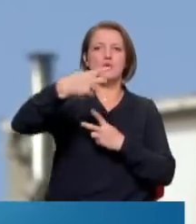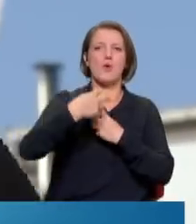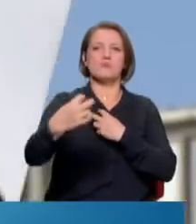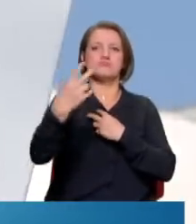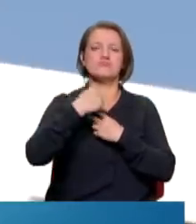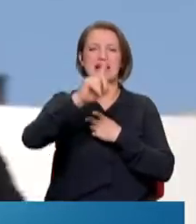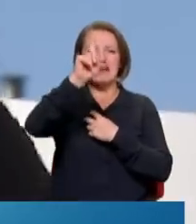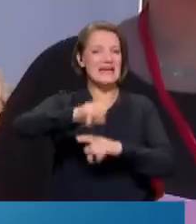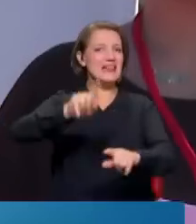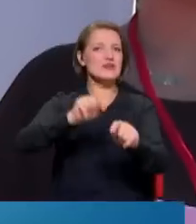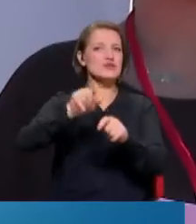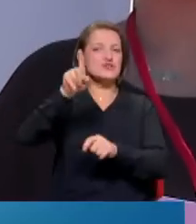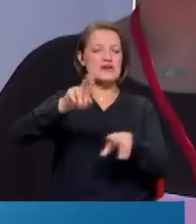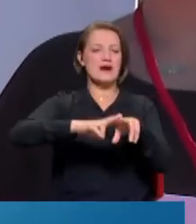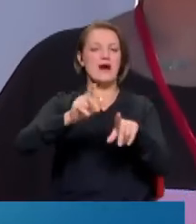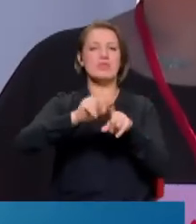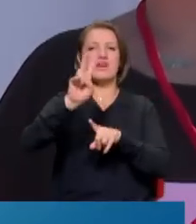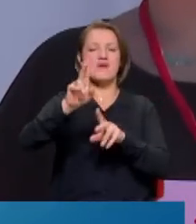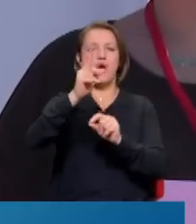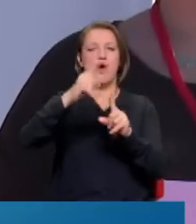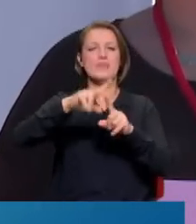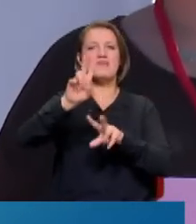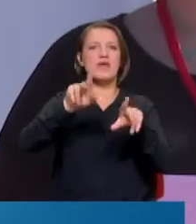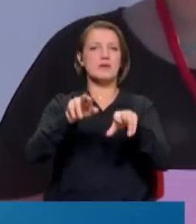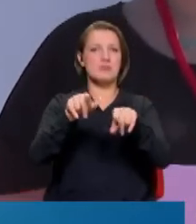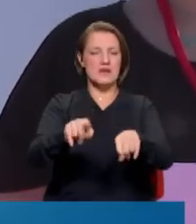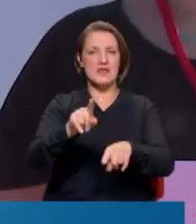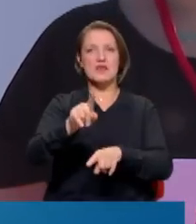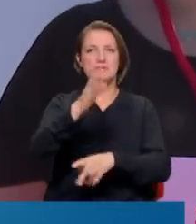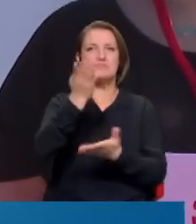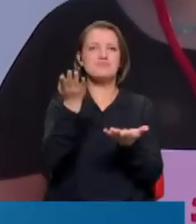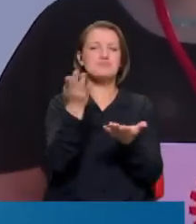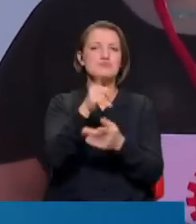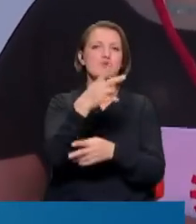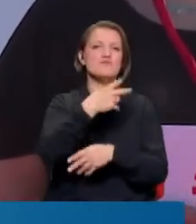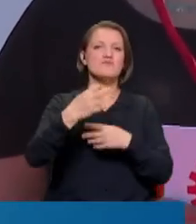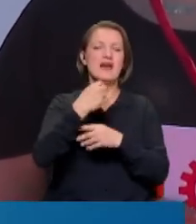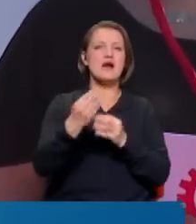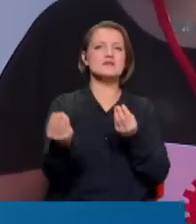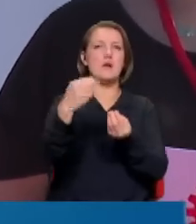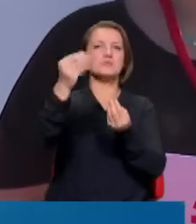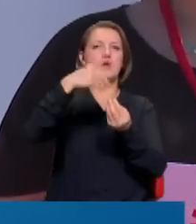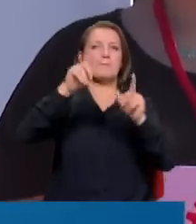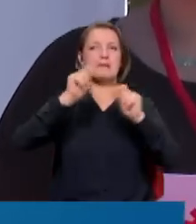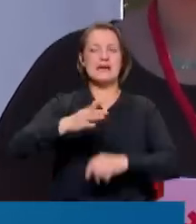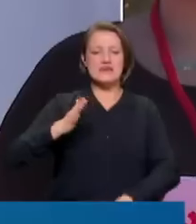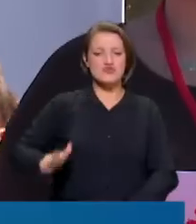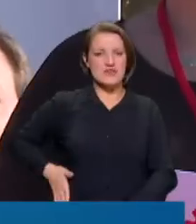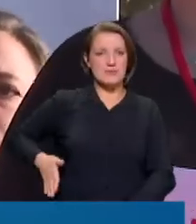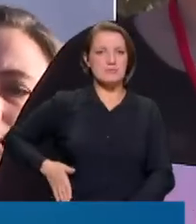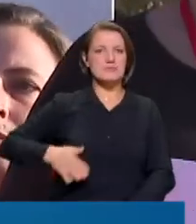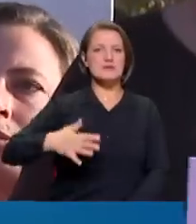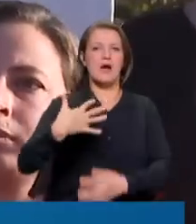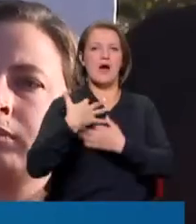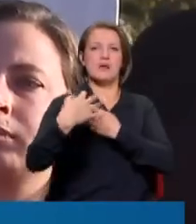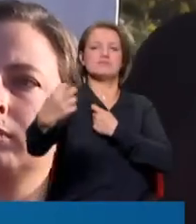yaptıkları iş KDV ÖTV gibi dolaylı vergileri artırarak cebimize el